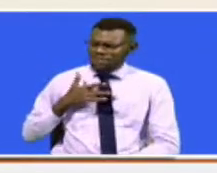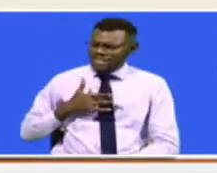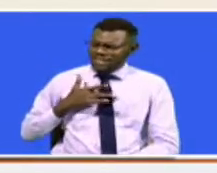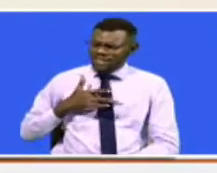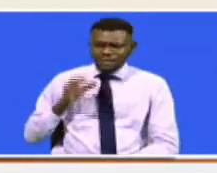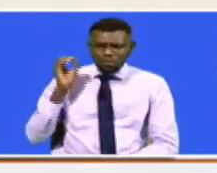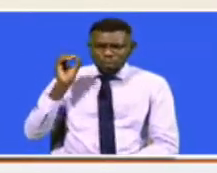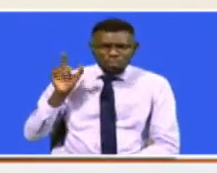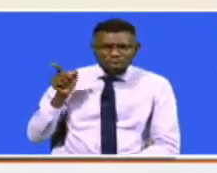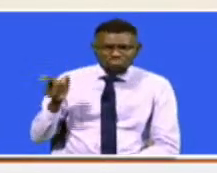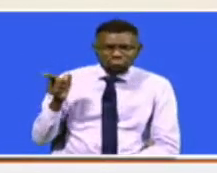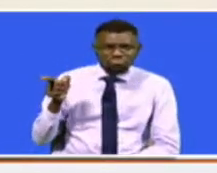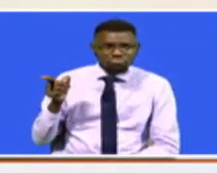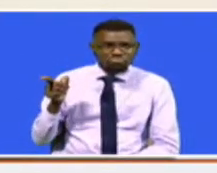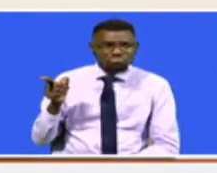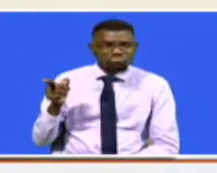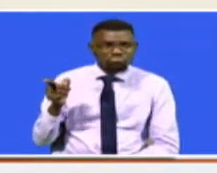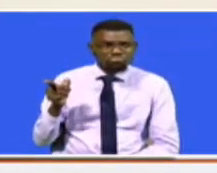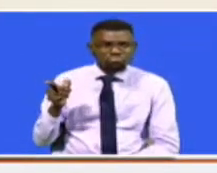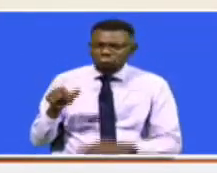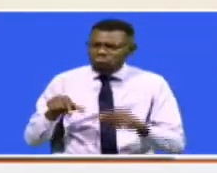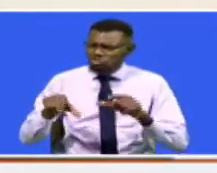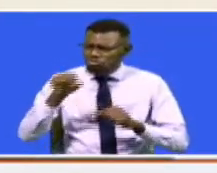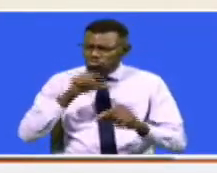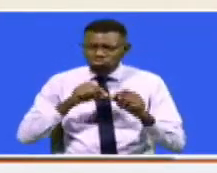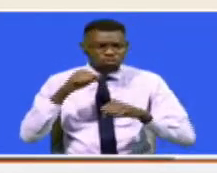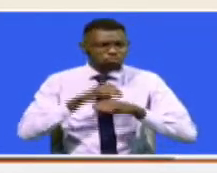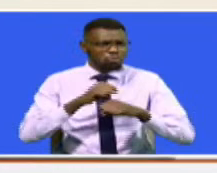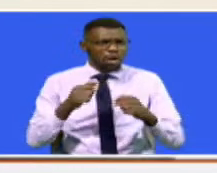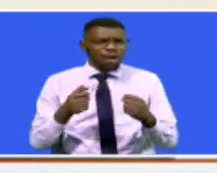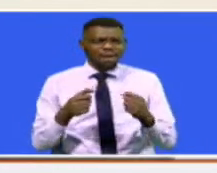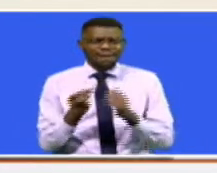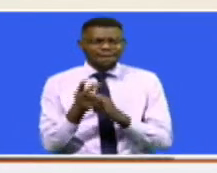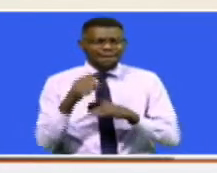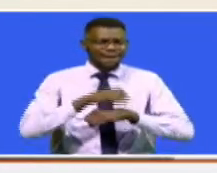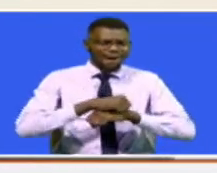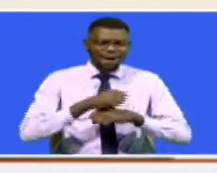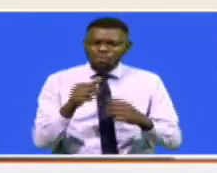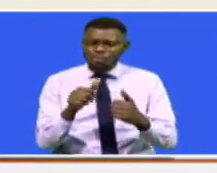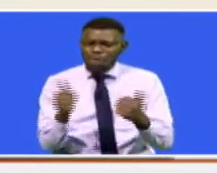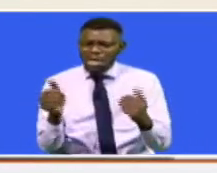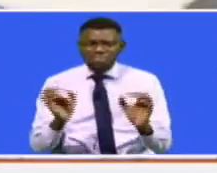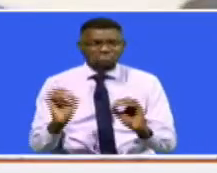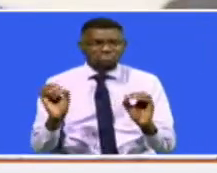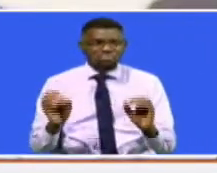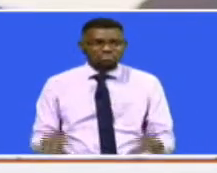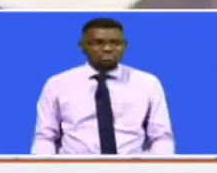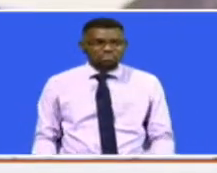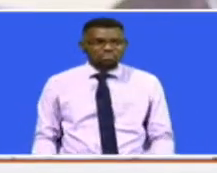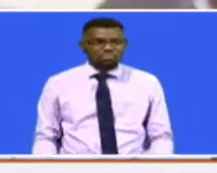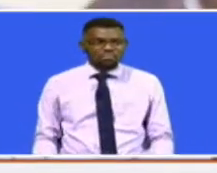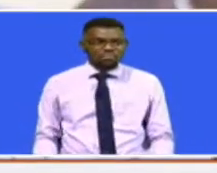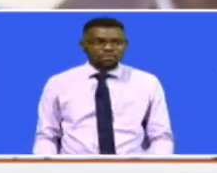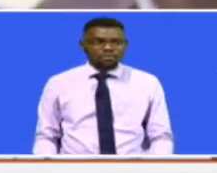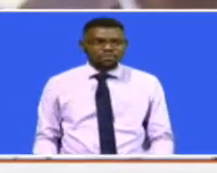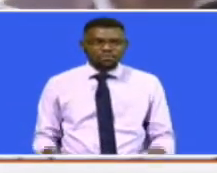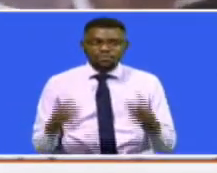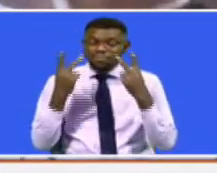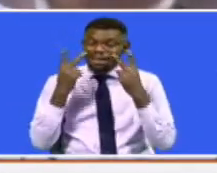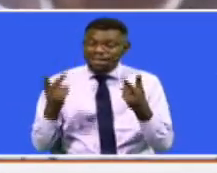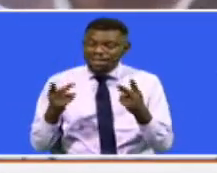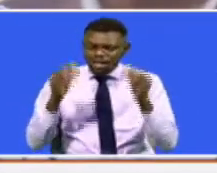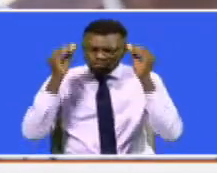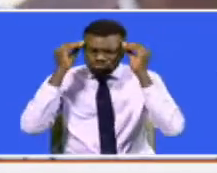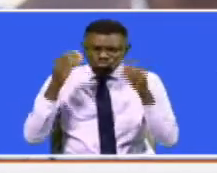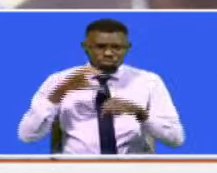na maoni yake kuhusiana na shughuli ya uteuzi wa shule za upili kwa watahiniwa wake. Nimeona wanafunzi wamepata shule